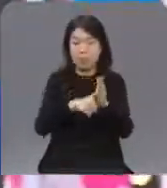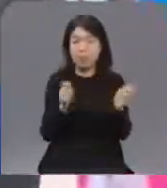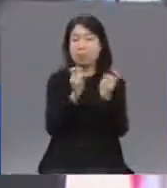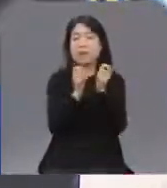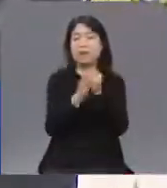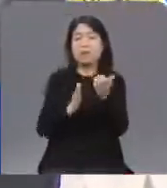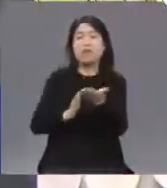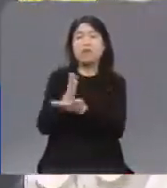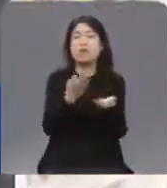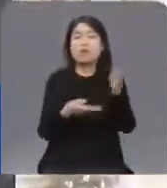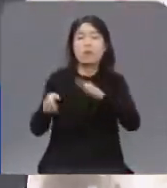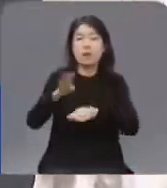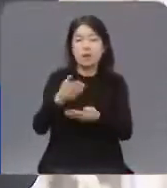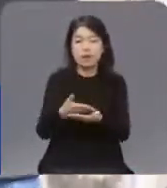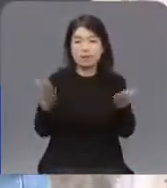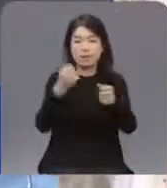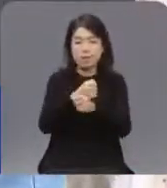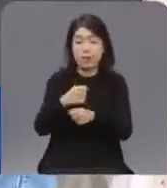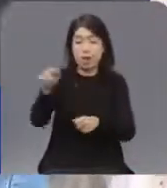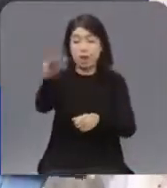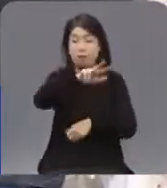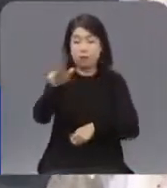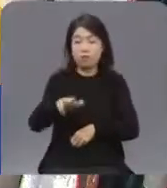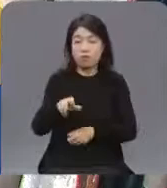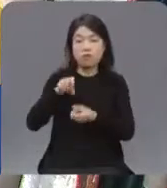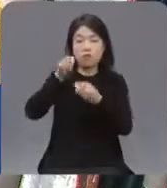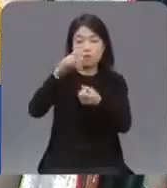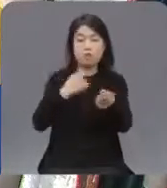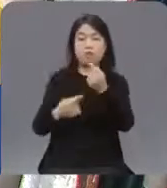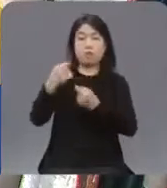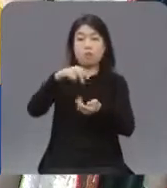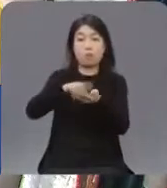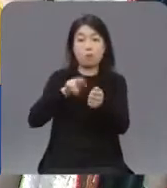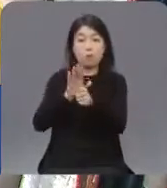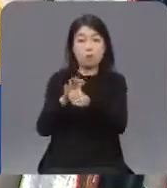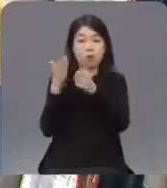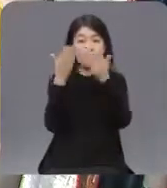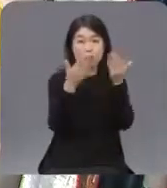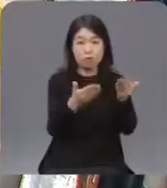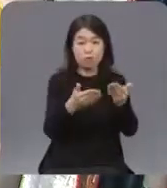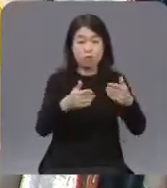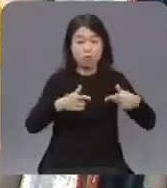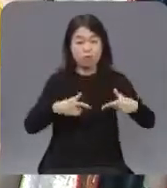공급해 전국적인 택배 주문 판매에 도움을 주고 무안 갯벌 낙지의